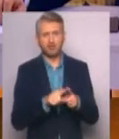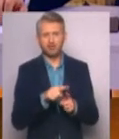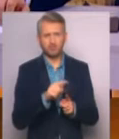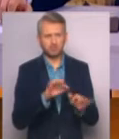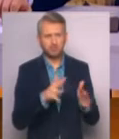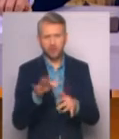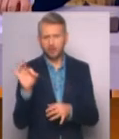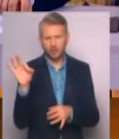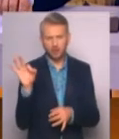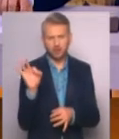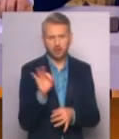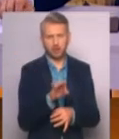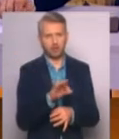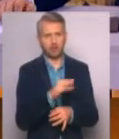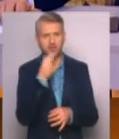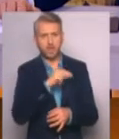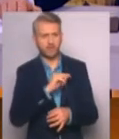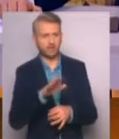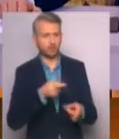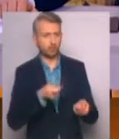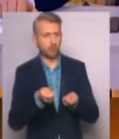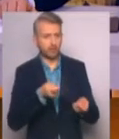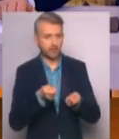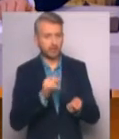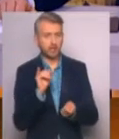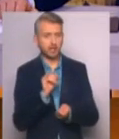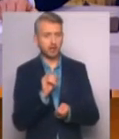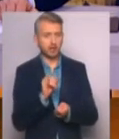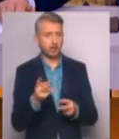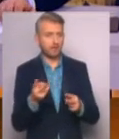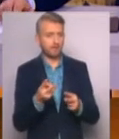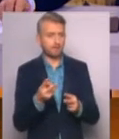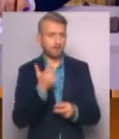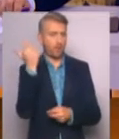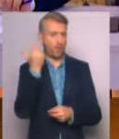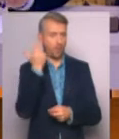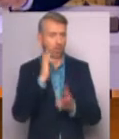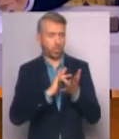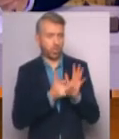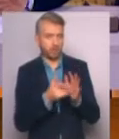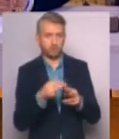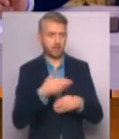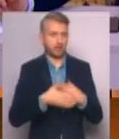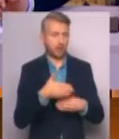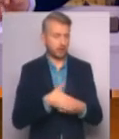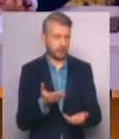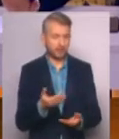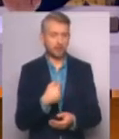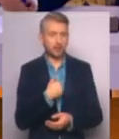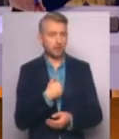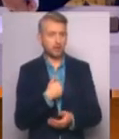жаль, неефективність управління і, скажімо так, безгосподарність і безнаказаність. Я маю на